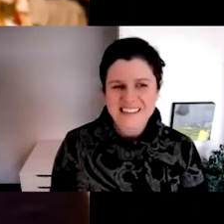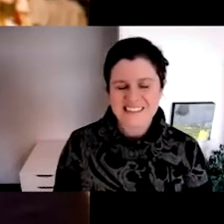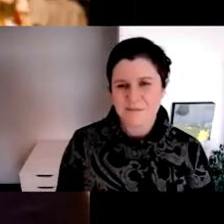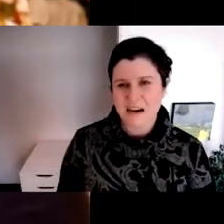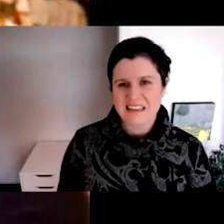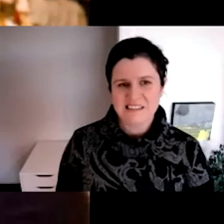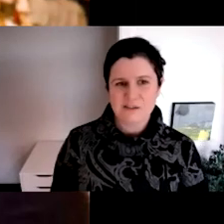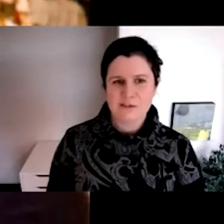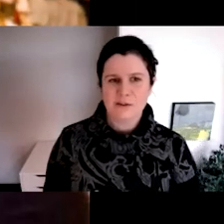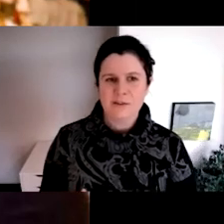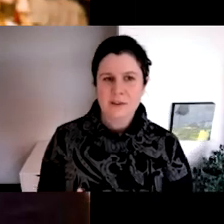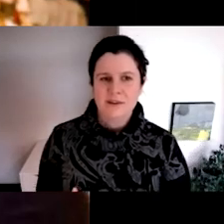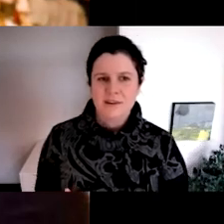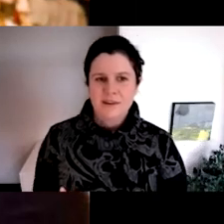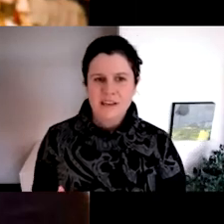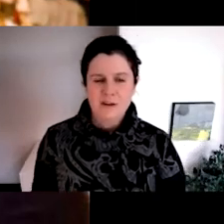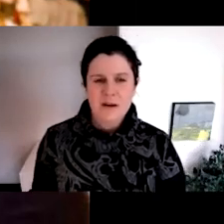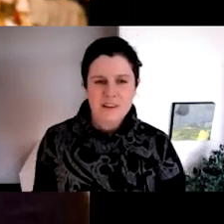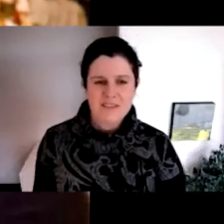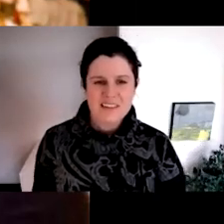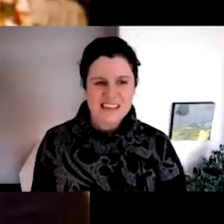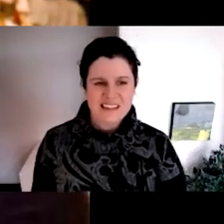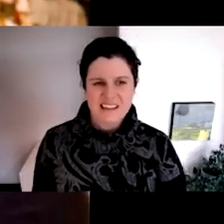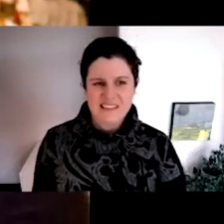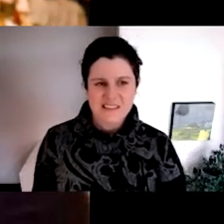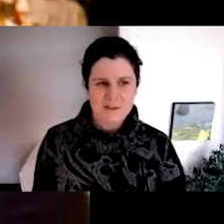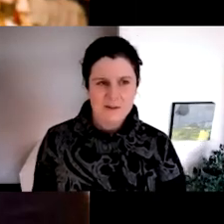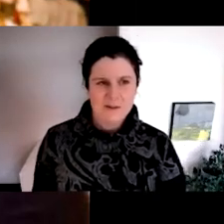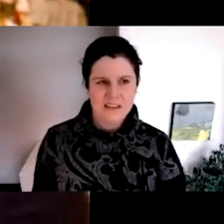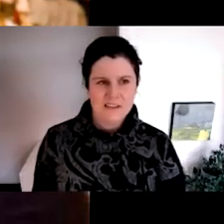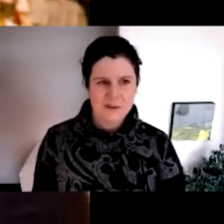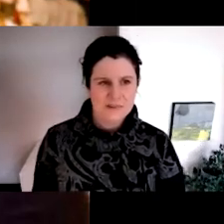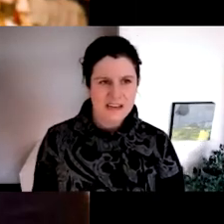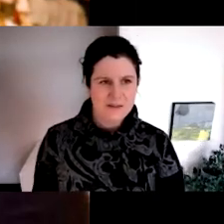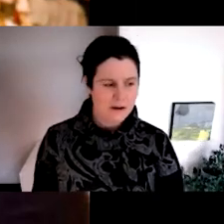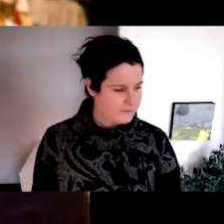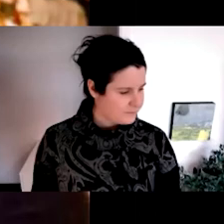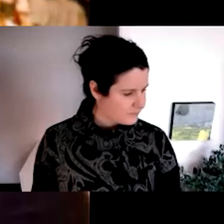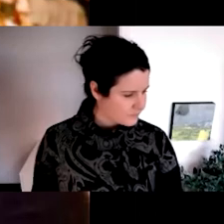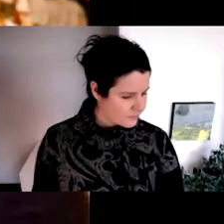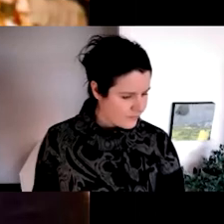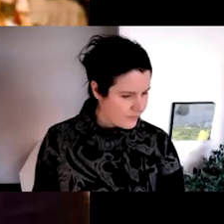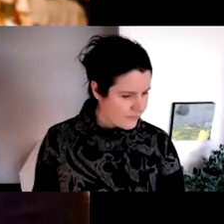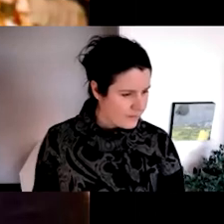vraiment activement à la discussion il a donc à mon avis des alternatives aux lectures obligatoires